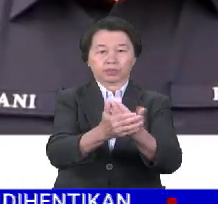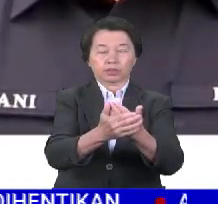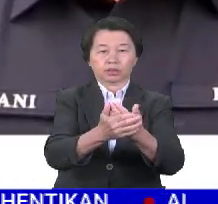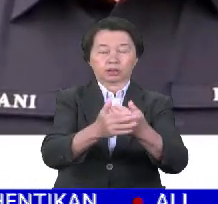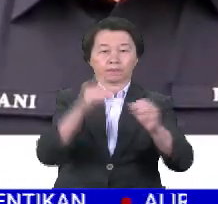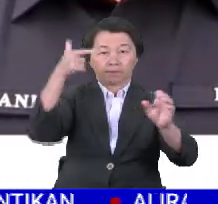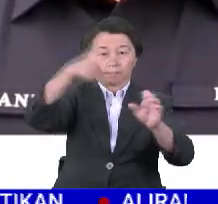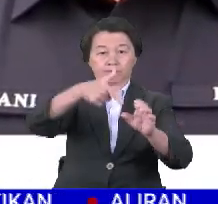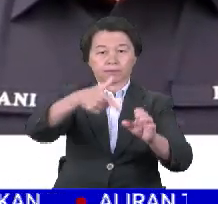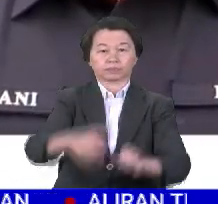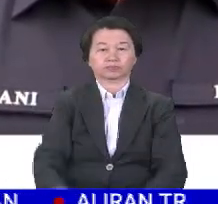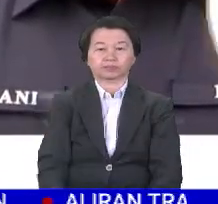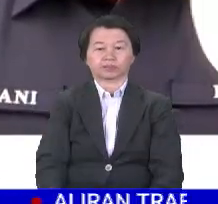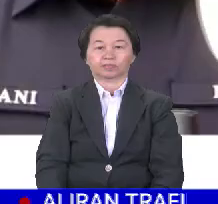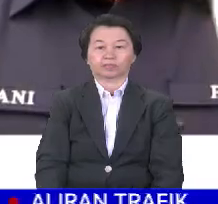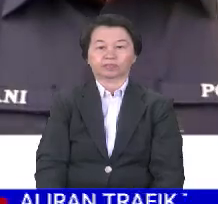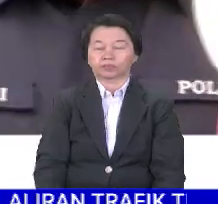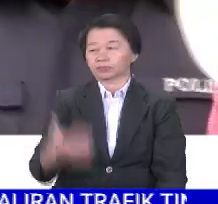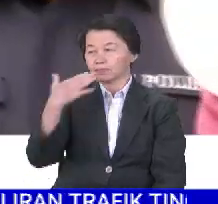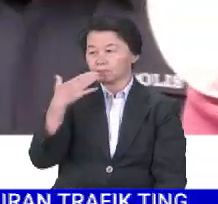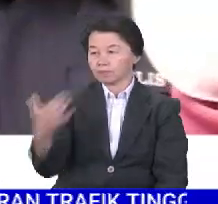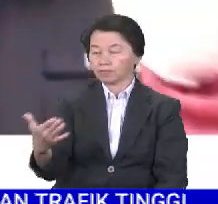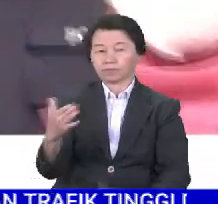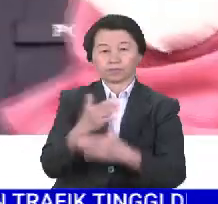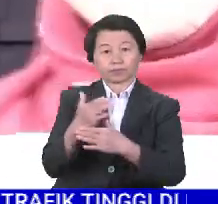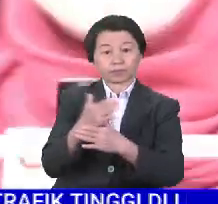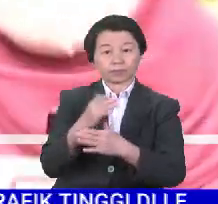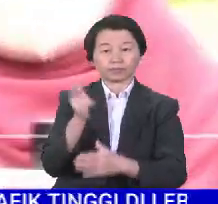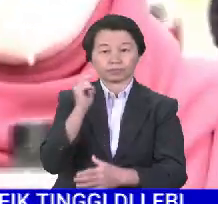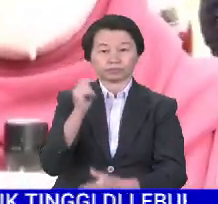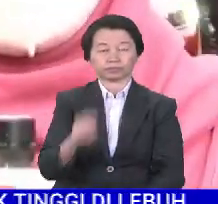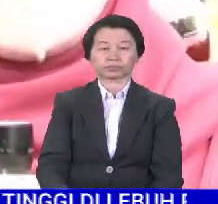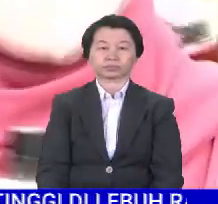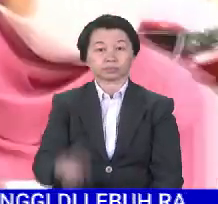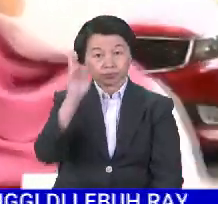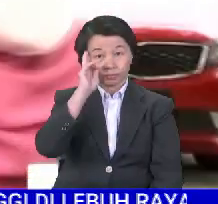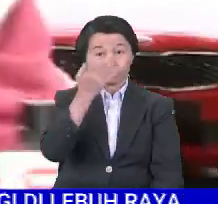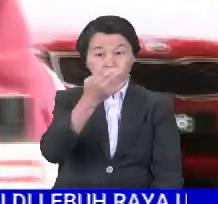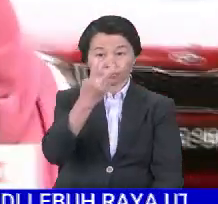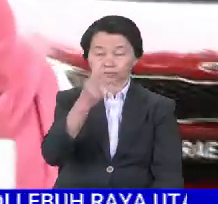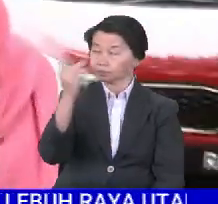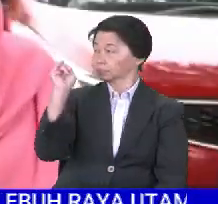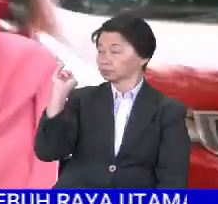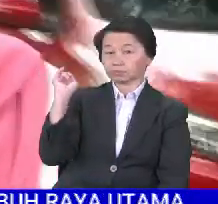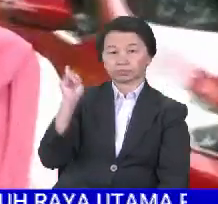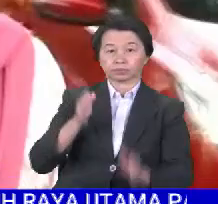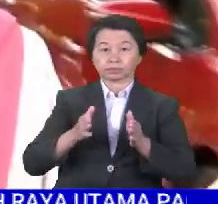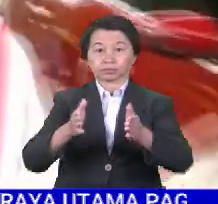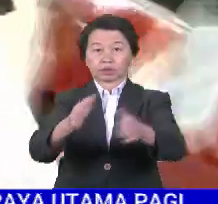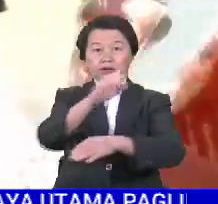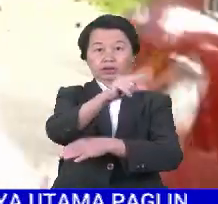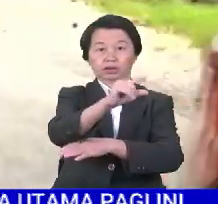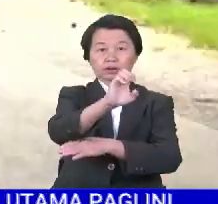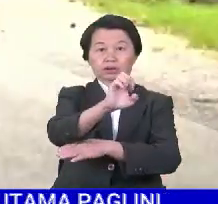stesen minyak Petronas. Baik tuan, terima kasih atas kuasa itu tadi. Dan seperti yang anda dapat lihat di belakang saya, ini merupakan laluan Gerik